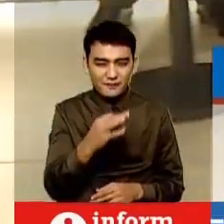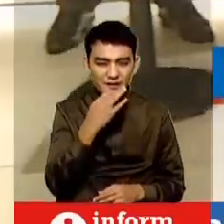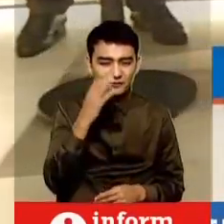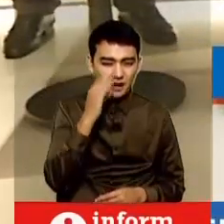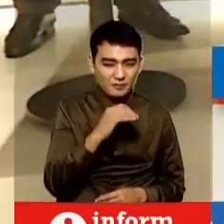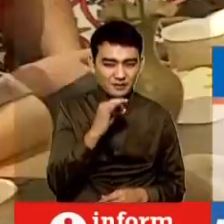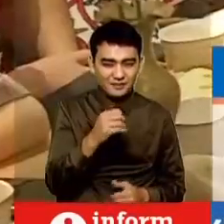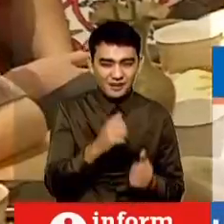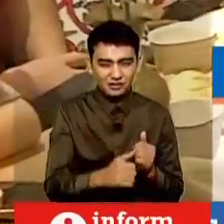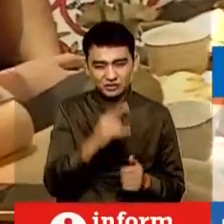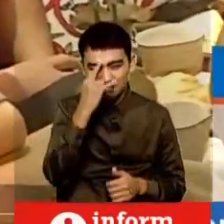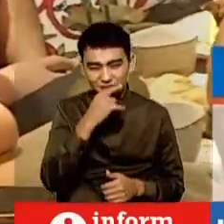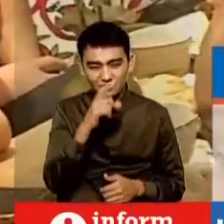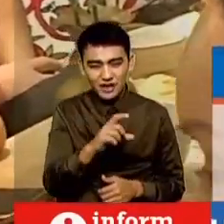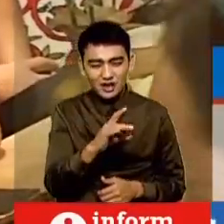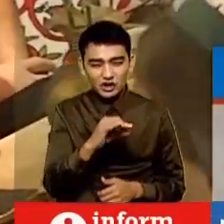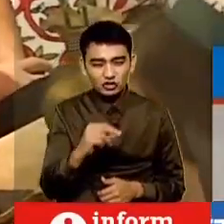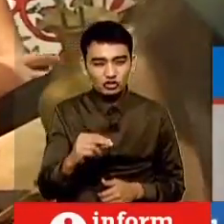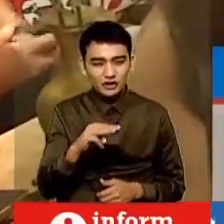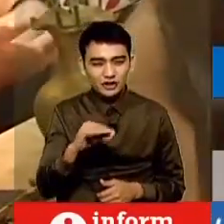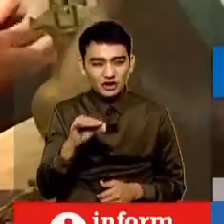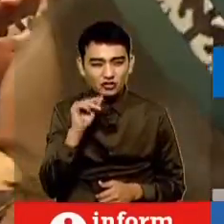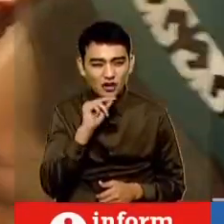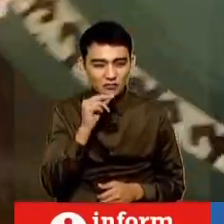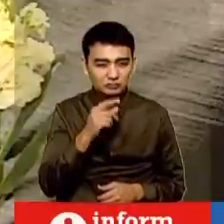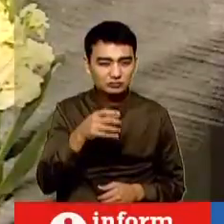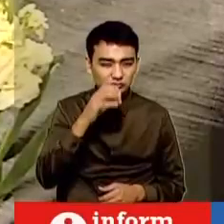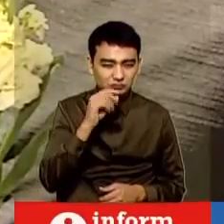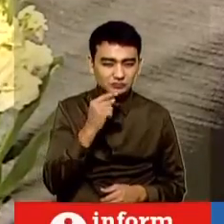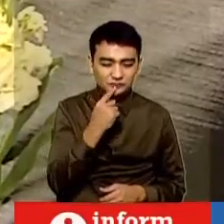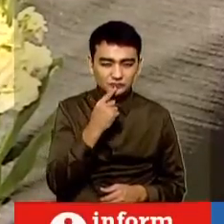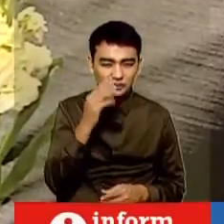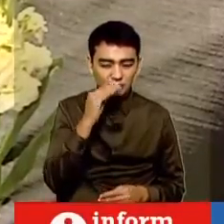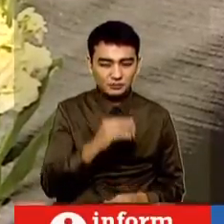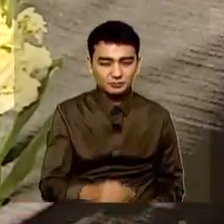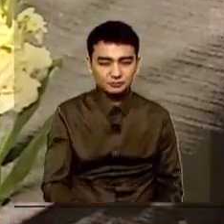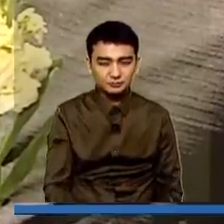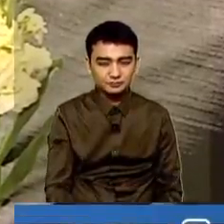Енді әрбір қазақстандықта речти купаждарының дәмін татып көре алады. Бауыржан Жақсымбет, Думан Сүлеймен, Информбюро.